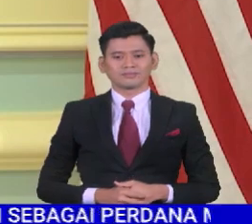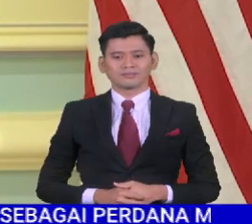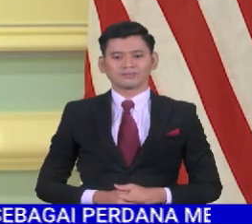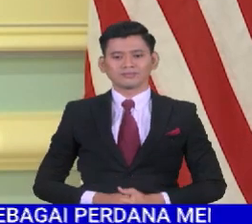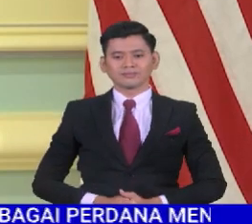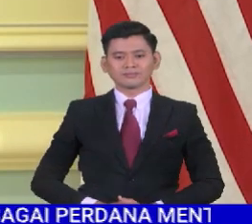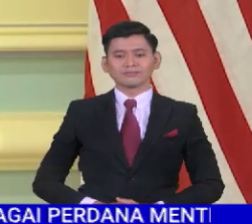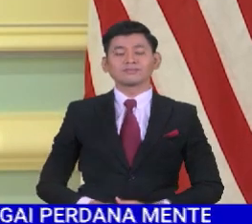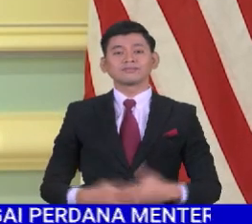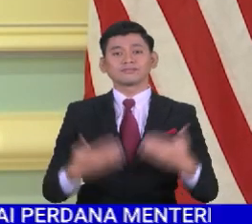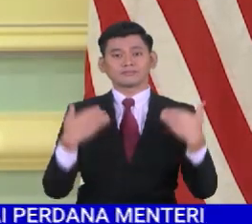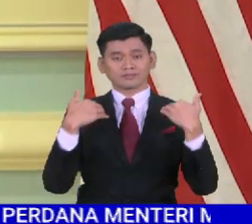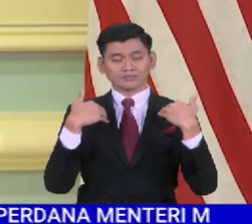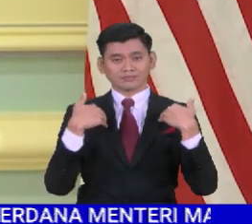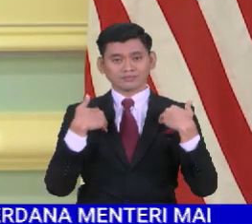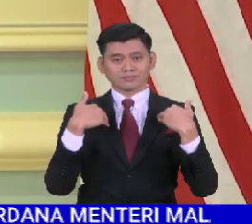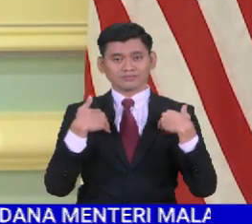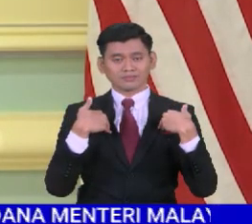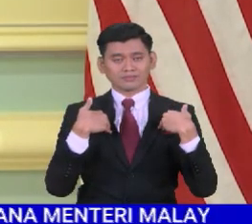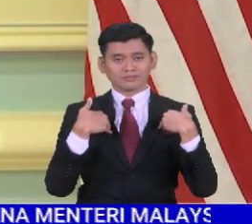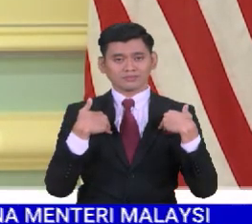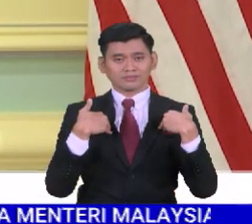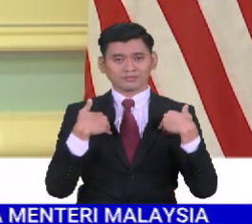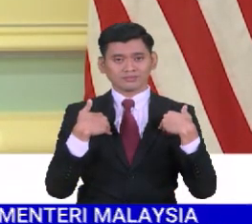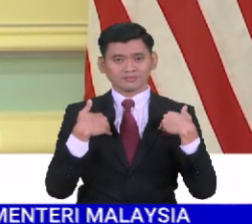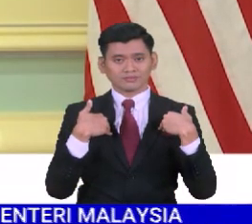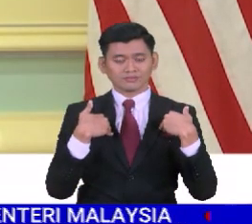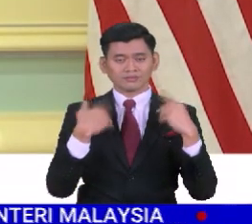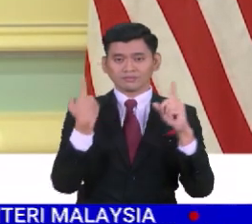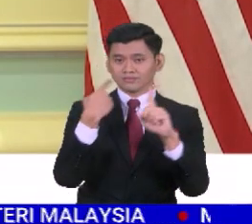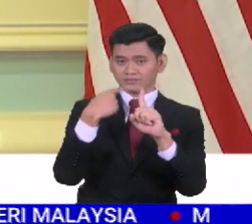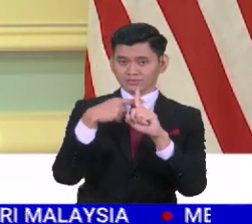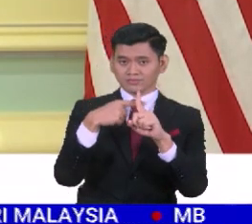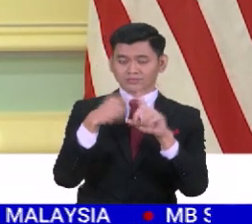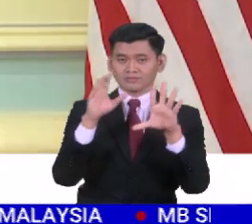Walaupun ada yang positif umpamanya dengan